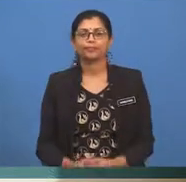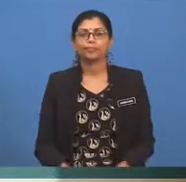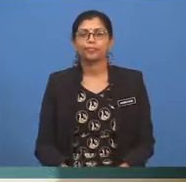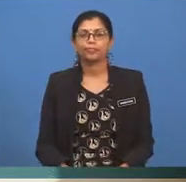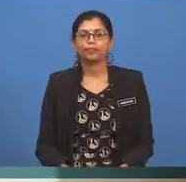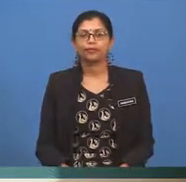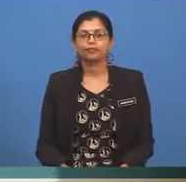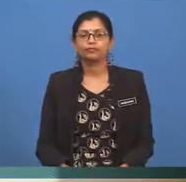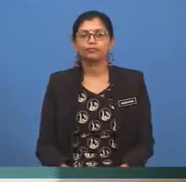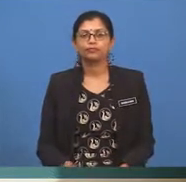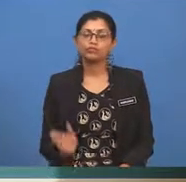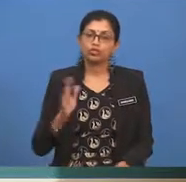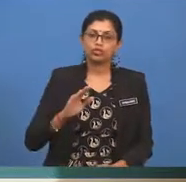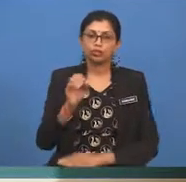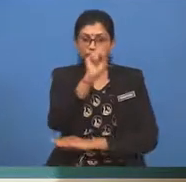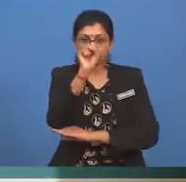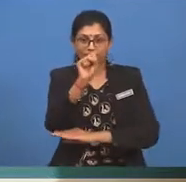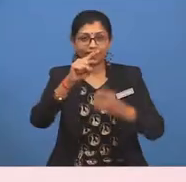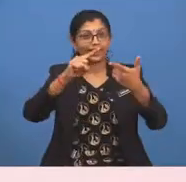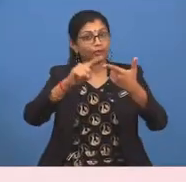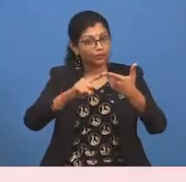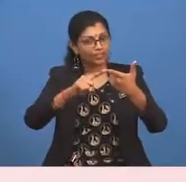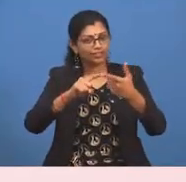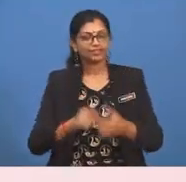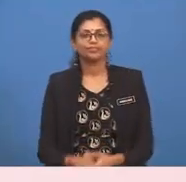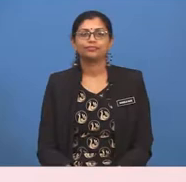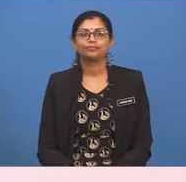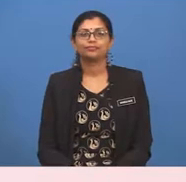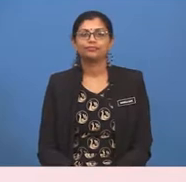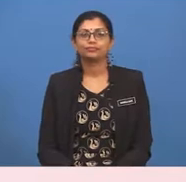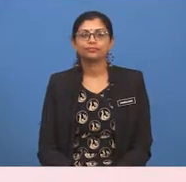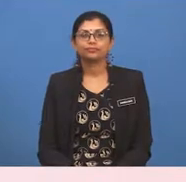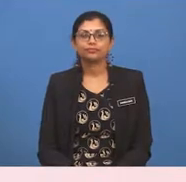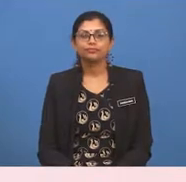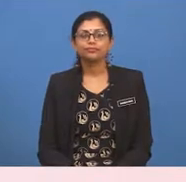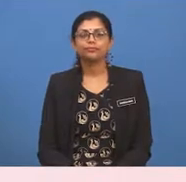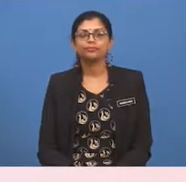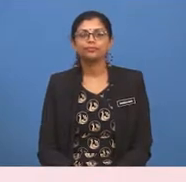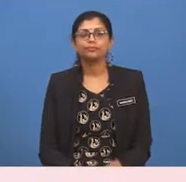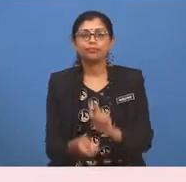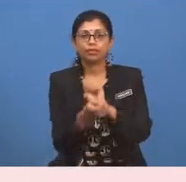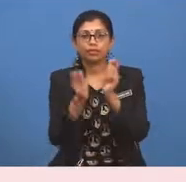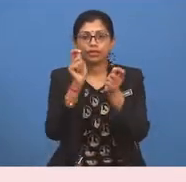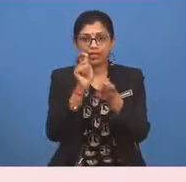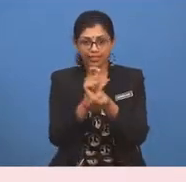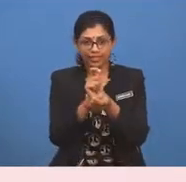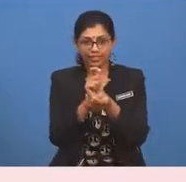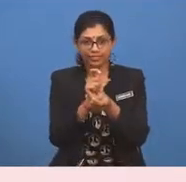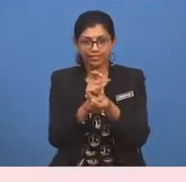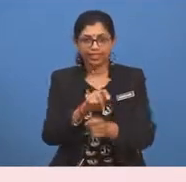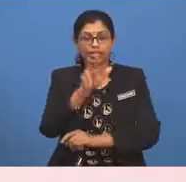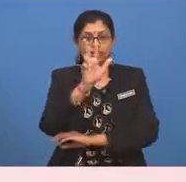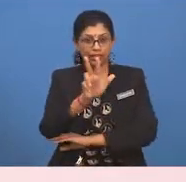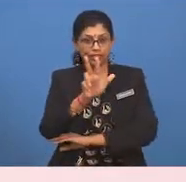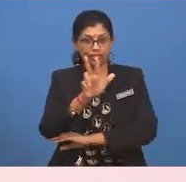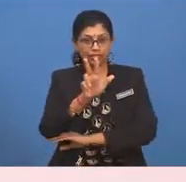Jom kita ke soalan seterusnya. Contoh kedua, tukarkan